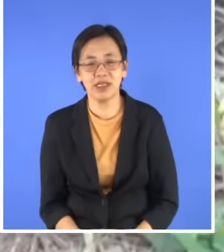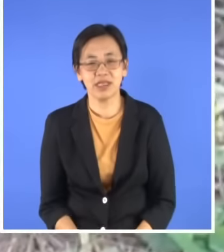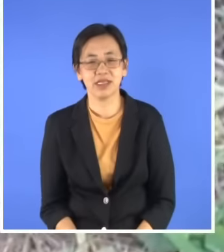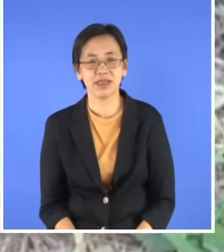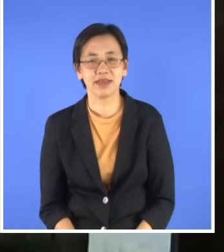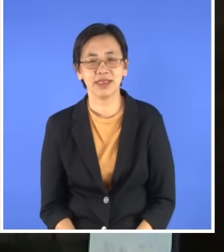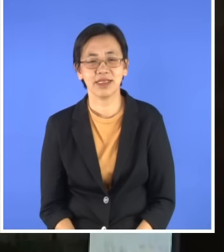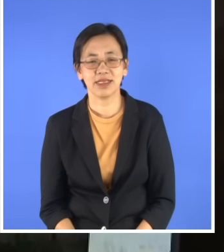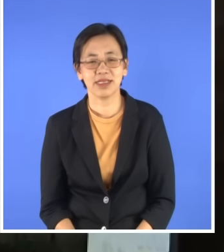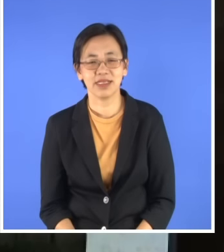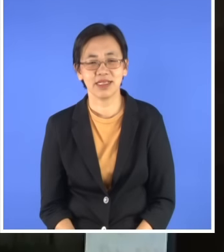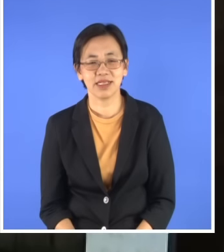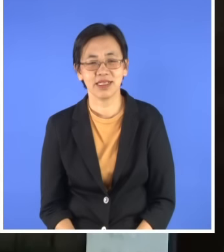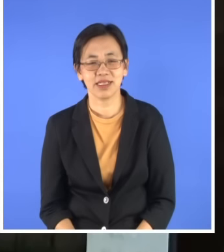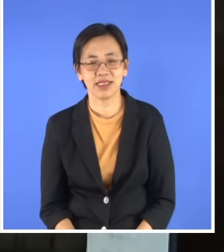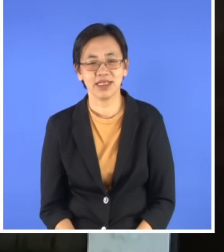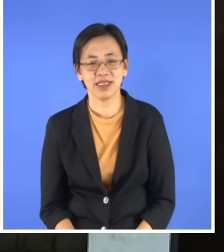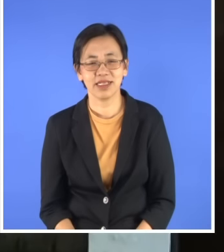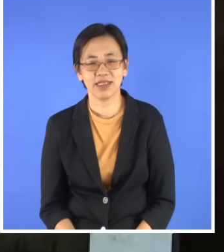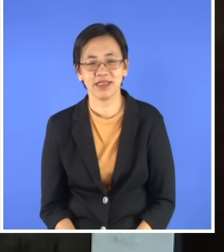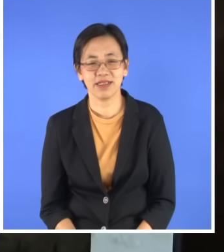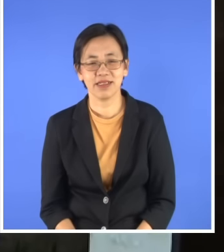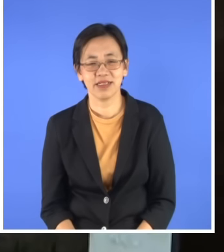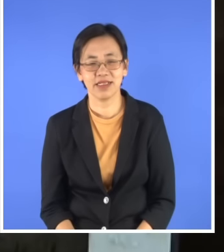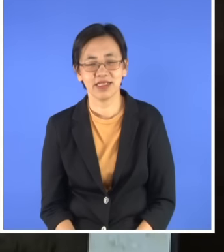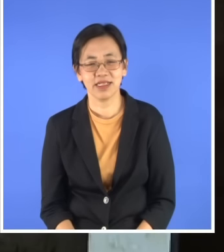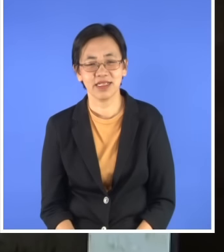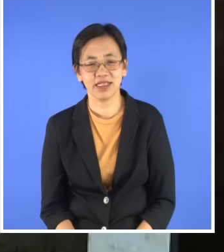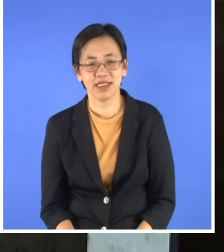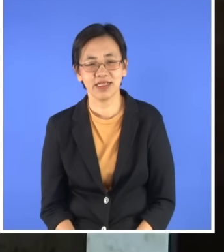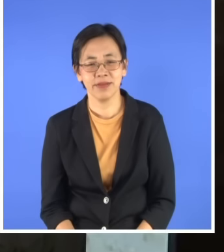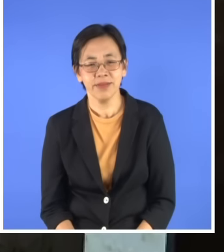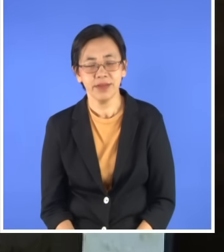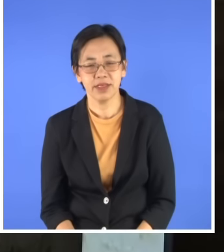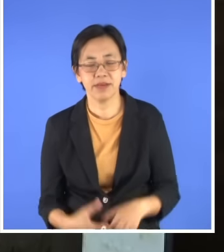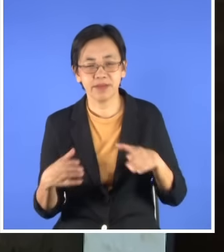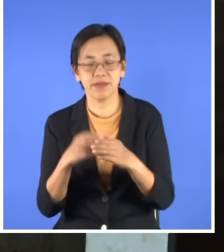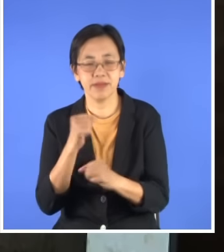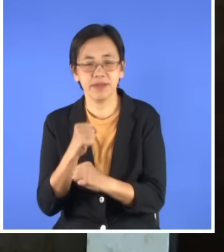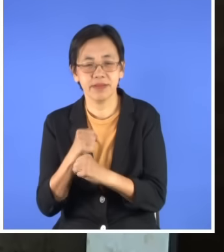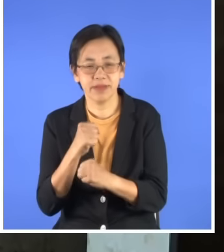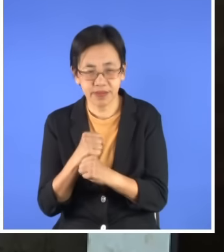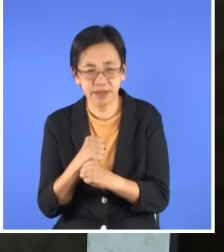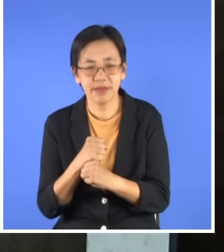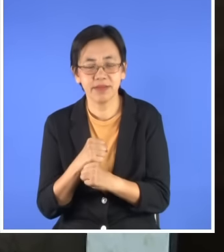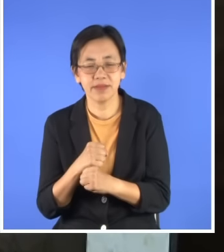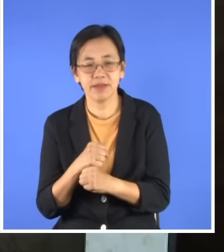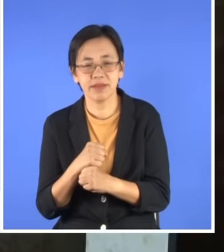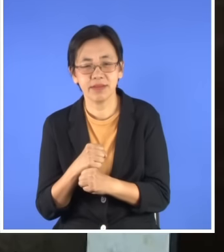ถหนีมันเมื่อกี ้แล้วช่วงจังหวะนั้นก็ได้รับแจ้งว่าทางทีมเจ้าหน้าที่นะคะก็จะเข้